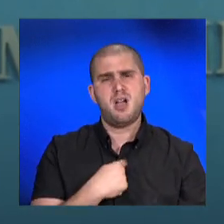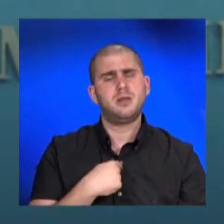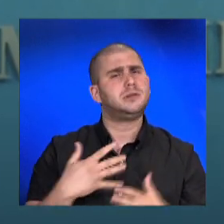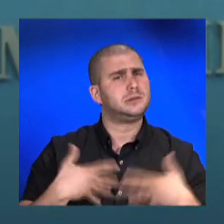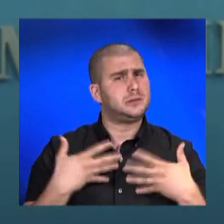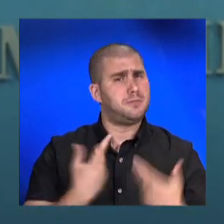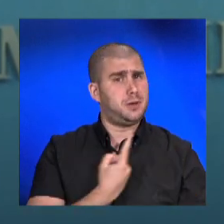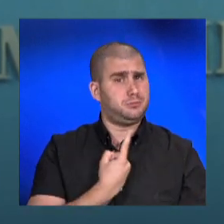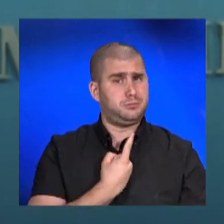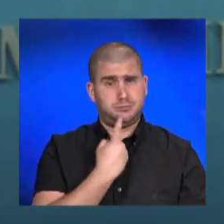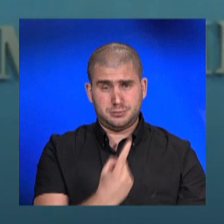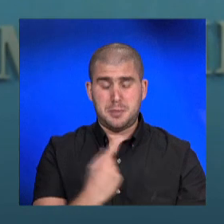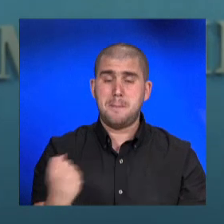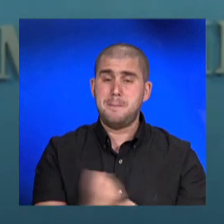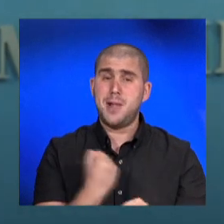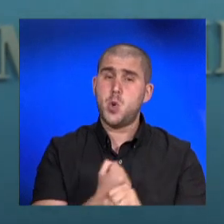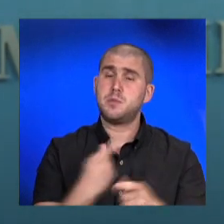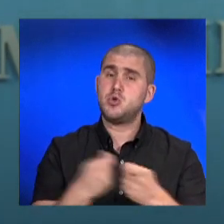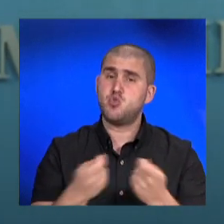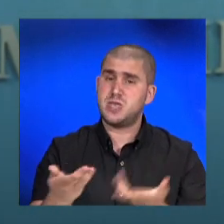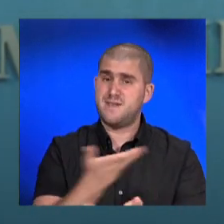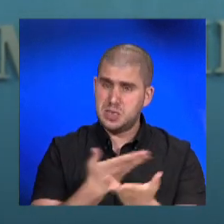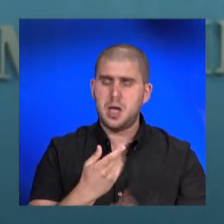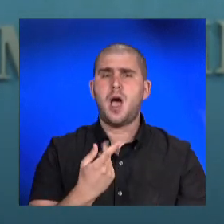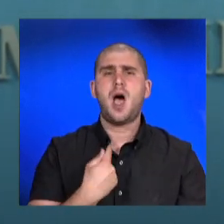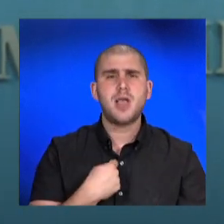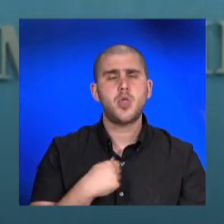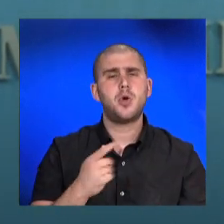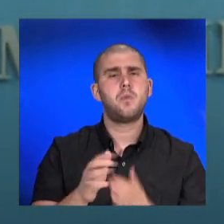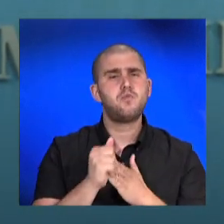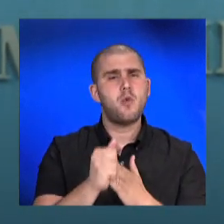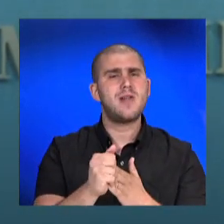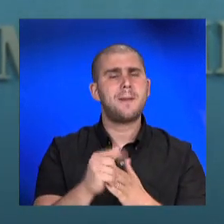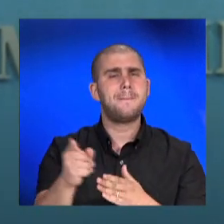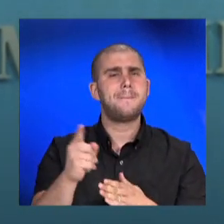שבפעילות המשותפת אנחנו מובילים מגמה של שיפור